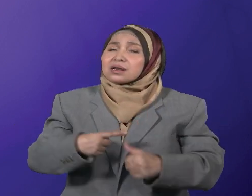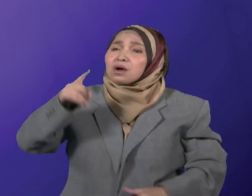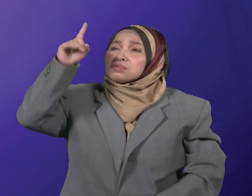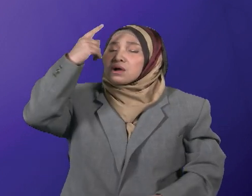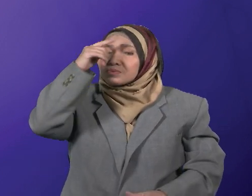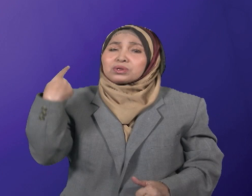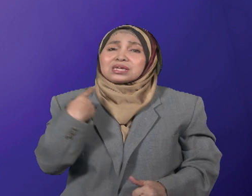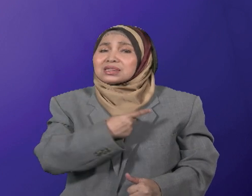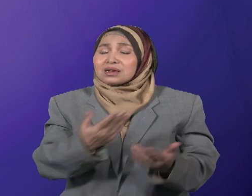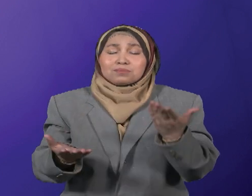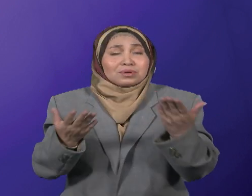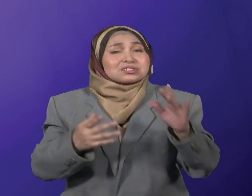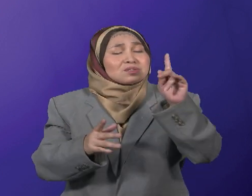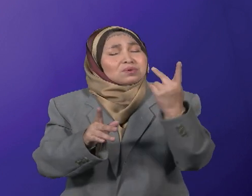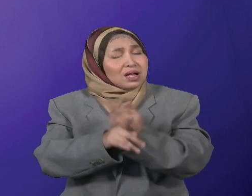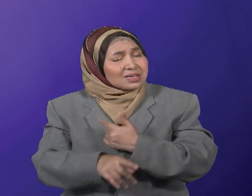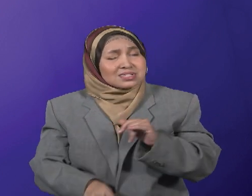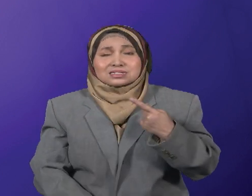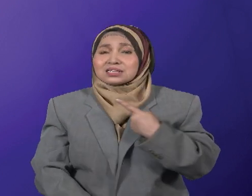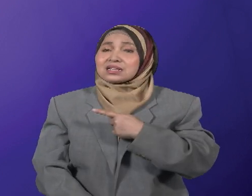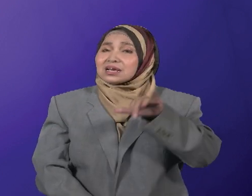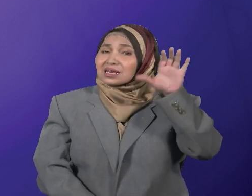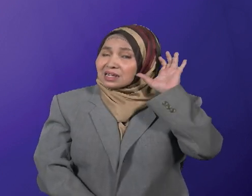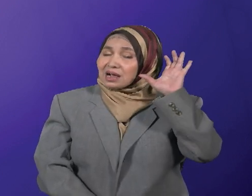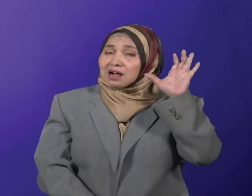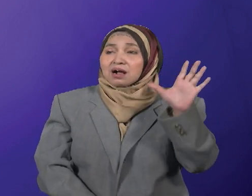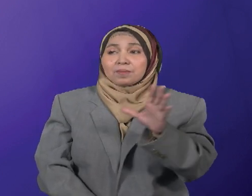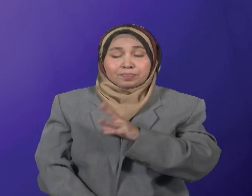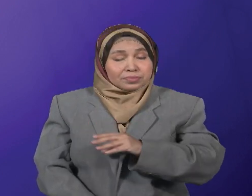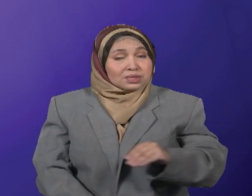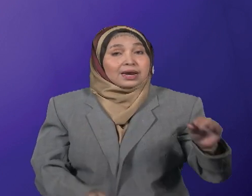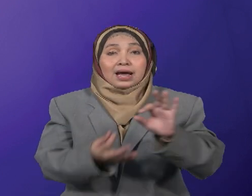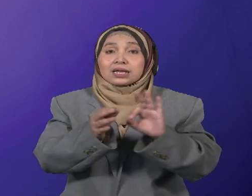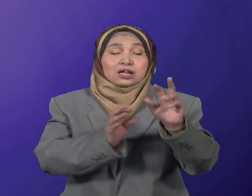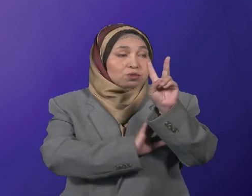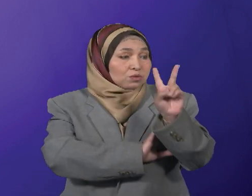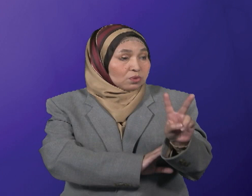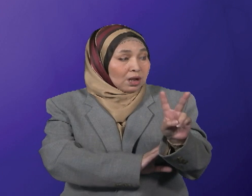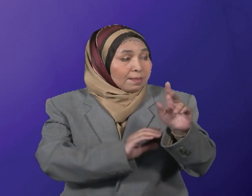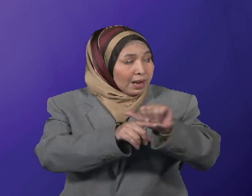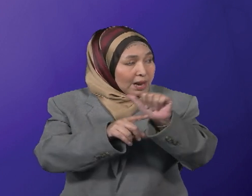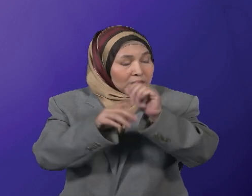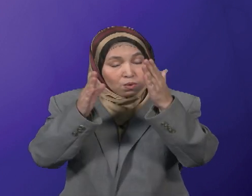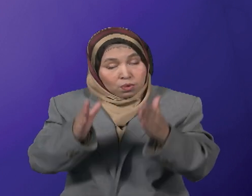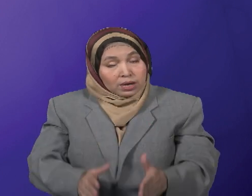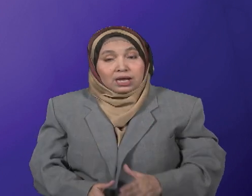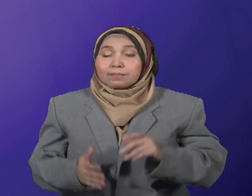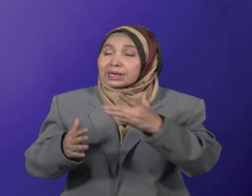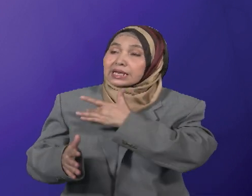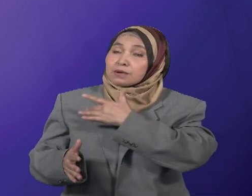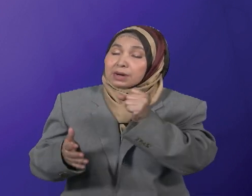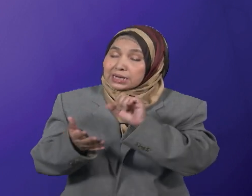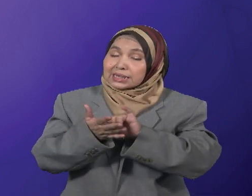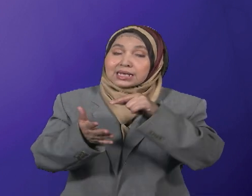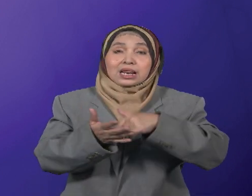kita. Mungkin sekali sahaja yang kita dengar, jangan kita ambil ringan. Ayat 277, amalan orang-orang yang beriman, iaitu